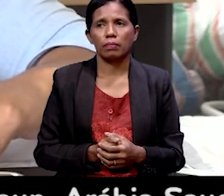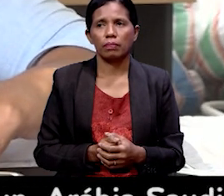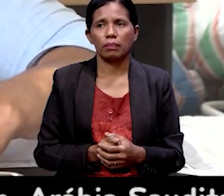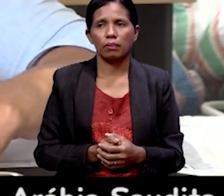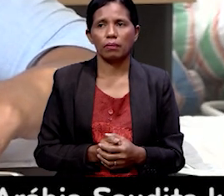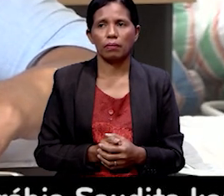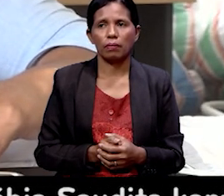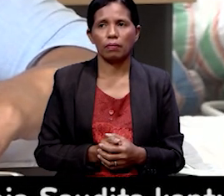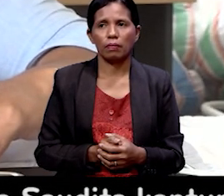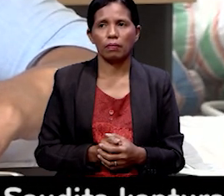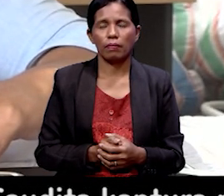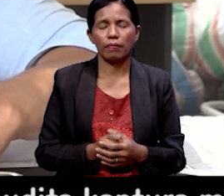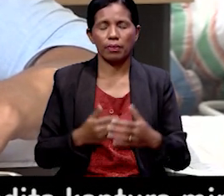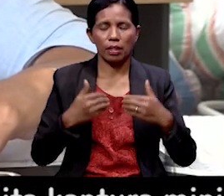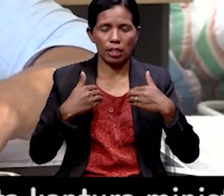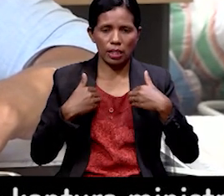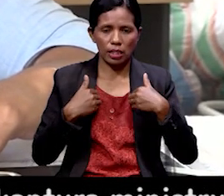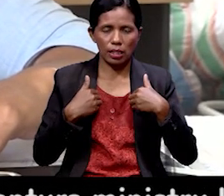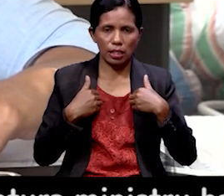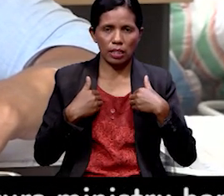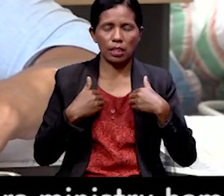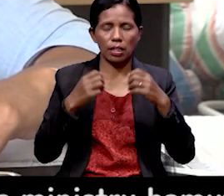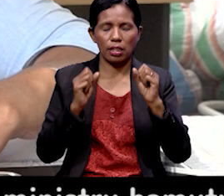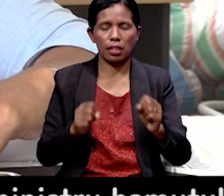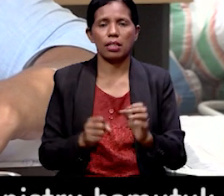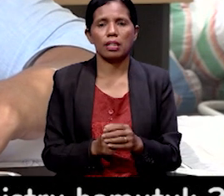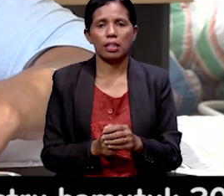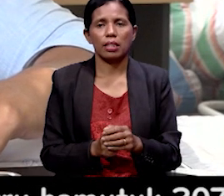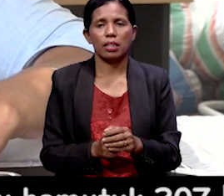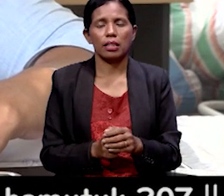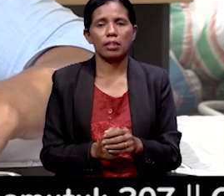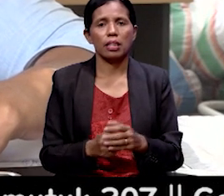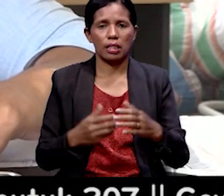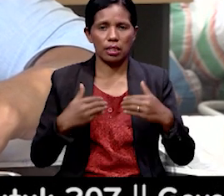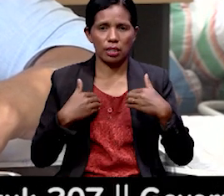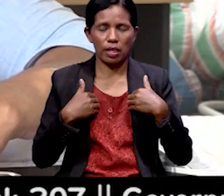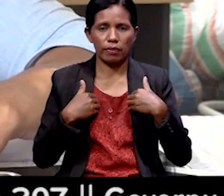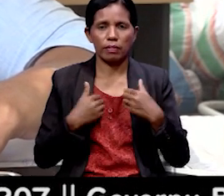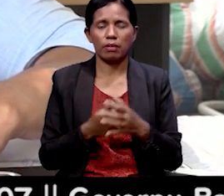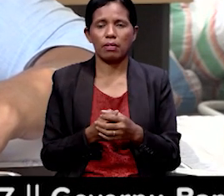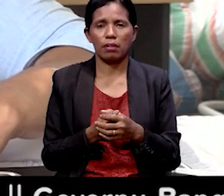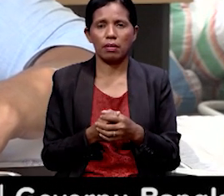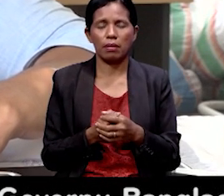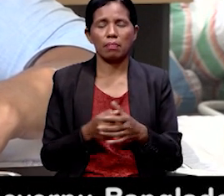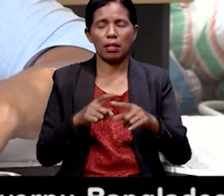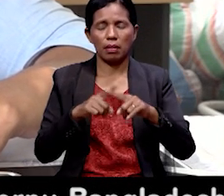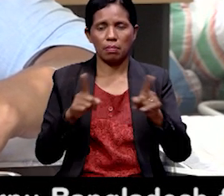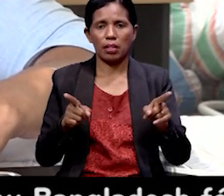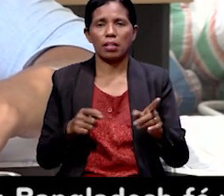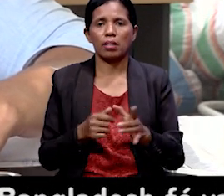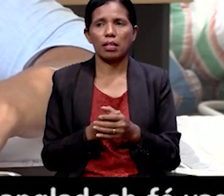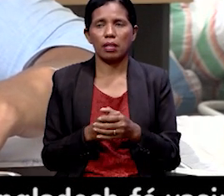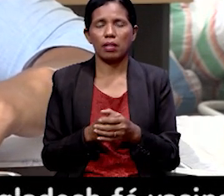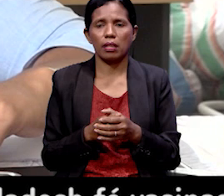kita beli yang kata iya possibility, habis repeti kata iya possibility. My bay atau